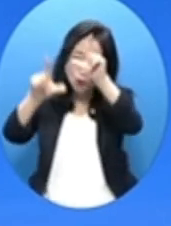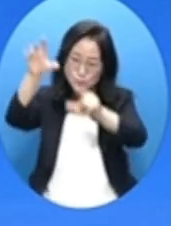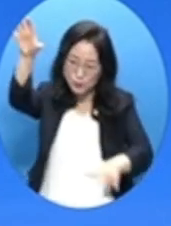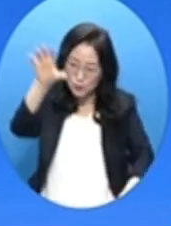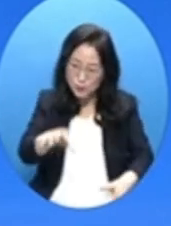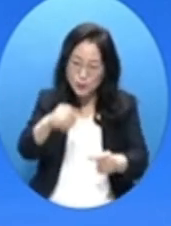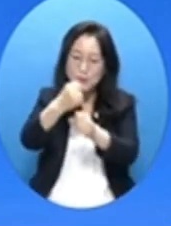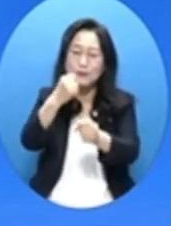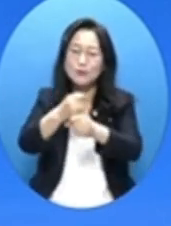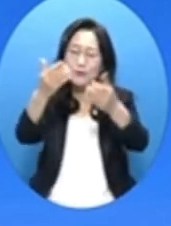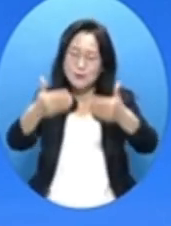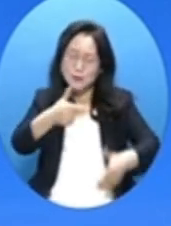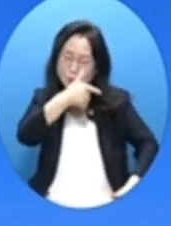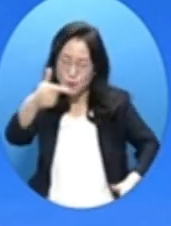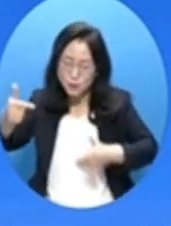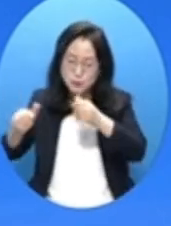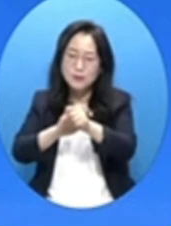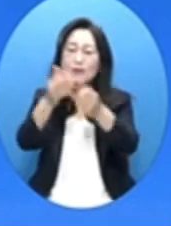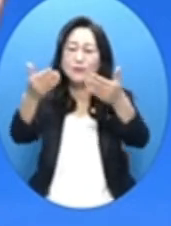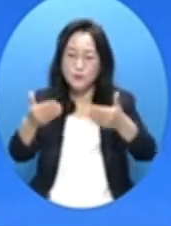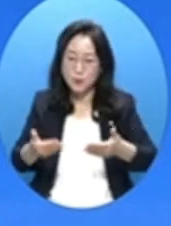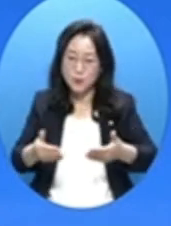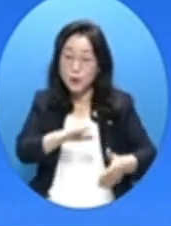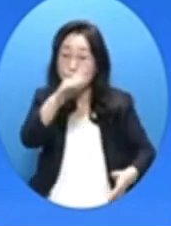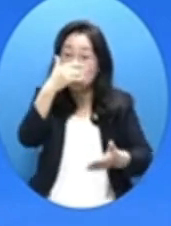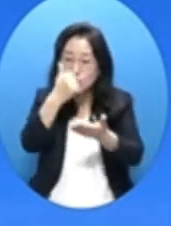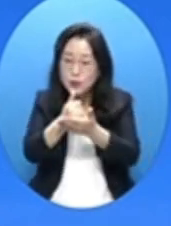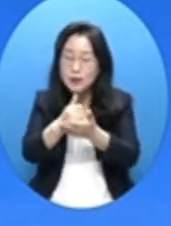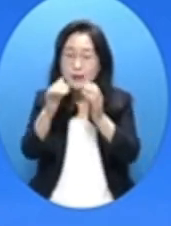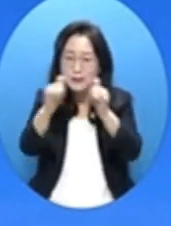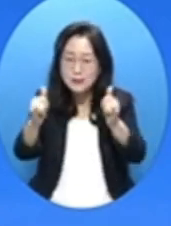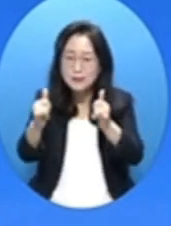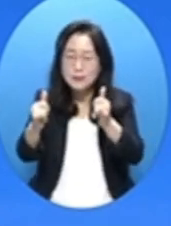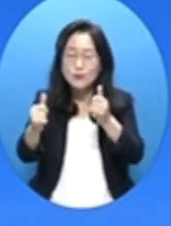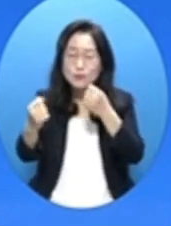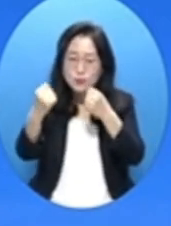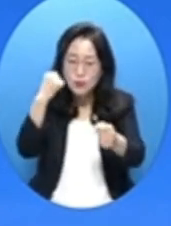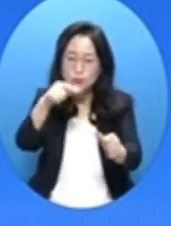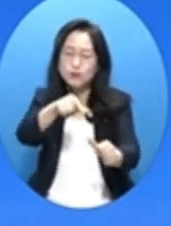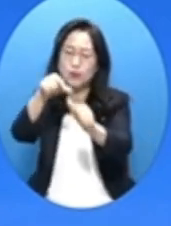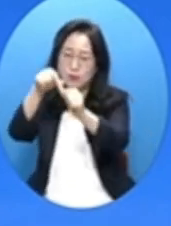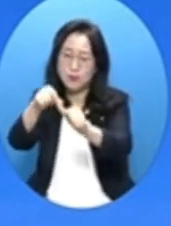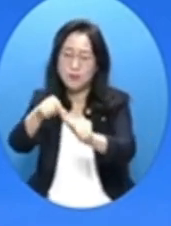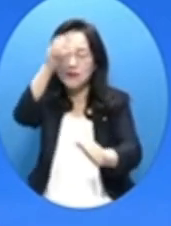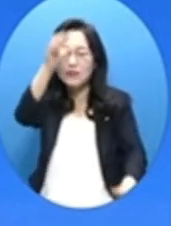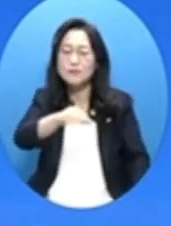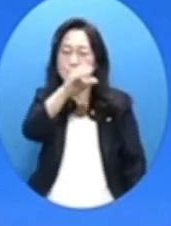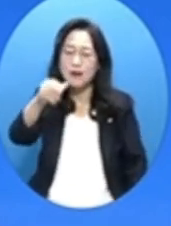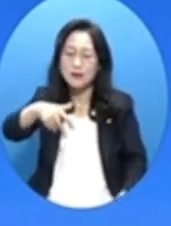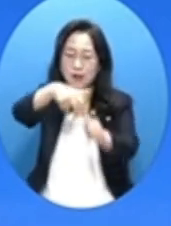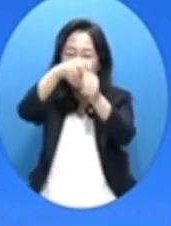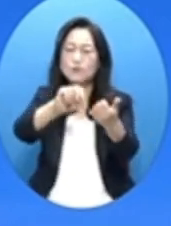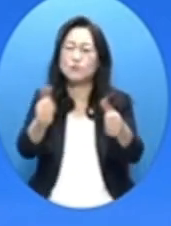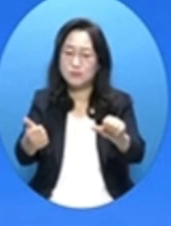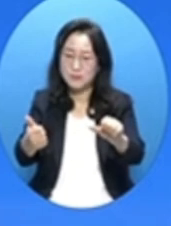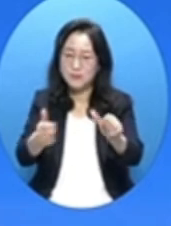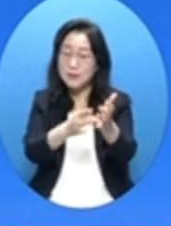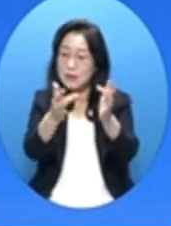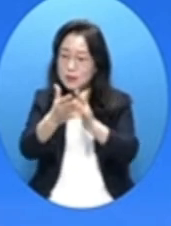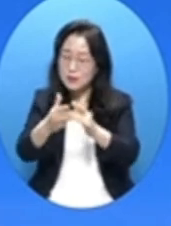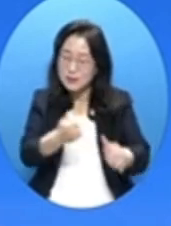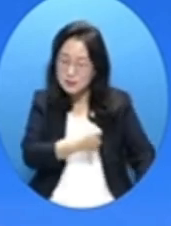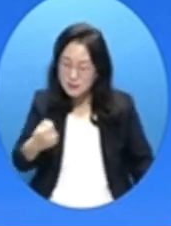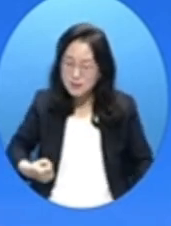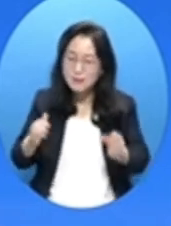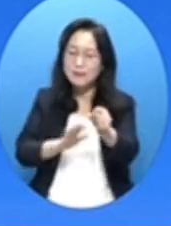얼마나 사랑하시는지, 죄인 된 우리를 구원하시기 위해서 예수님 십자가 달려 죽게 하시고 그 예수님의 희생과 사랑의